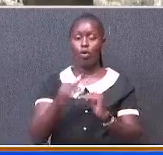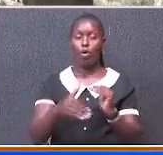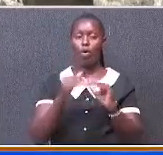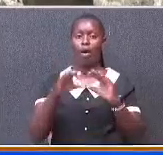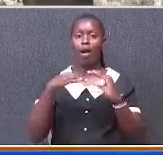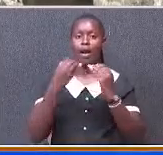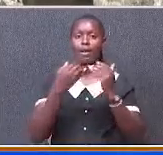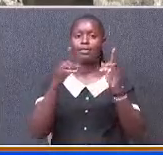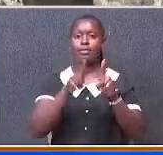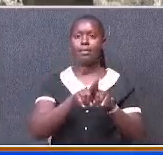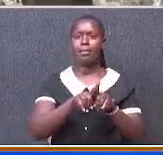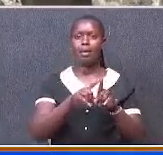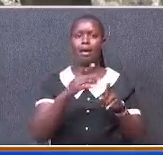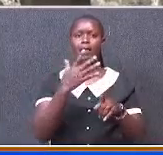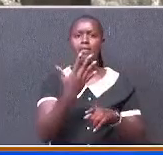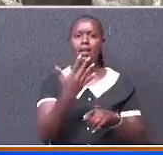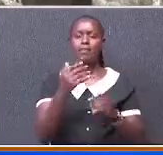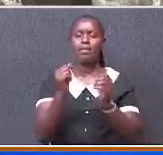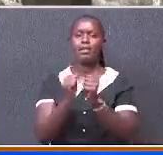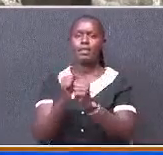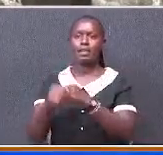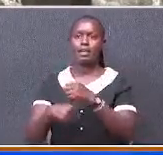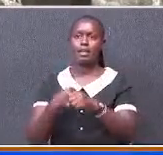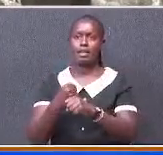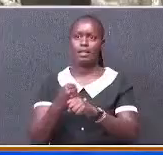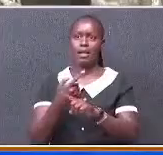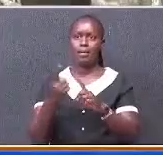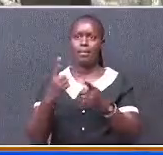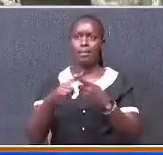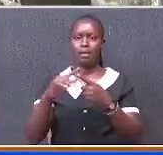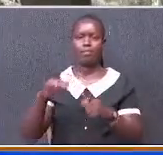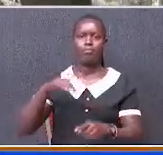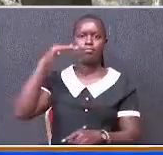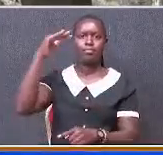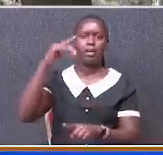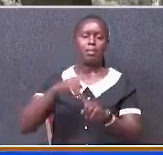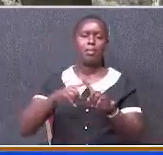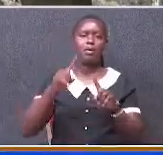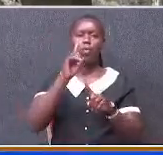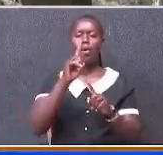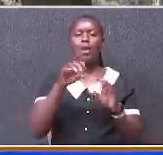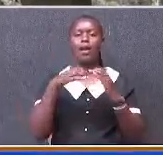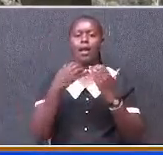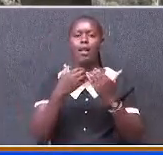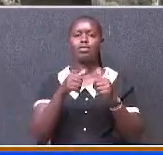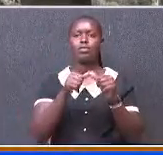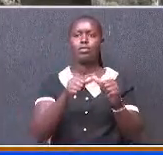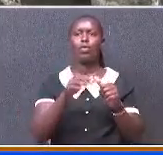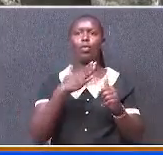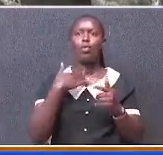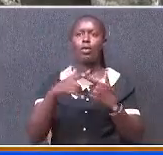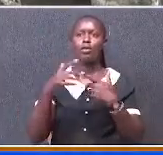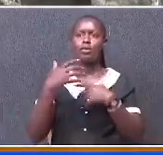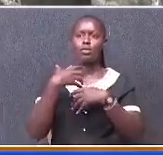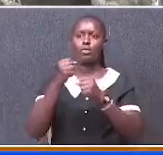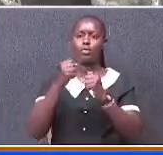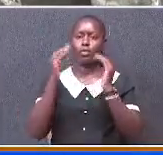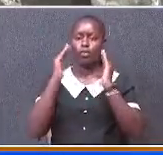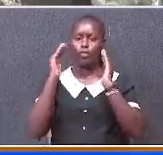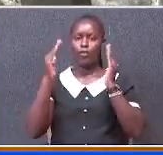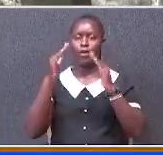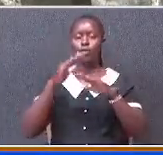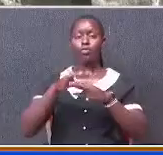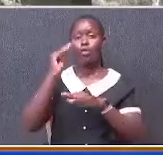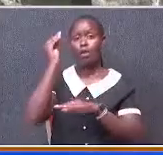5, miaka 10, mtu anakuwa mtu mzima na ako kwa darasa moja. Ningependa waangalie stakeholders, waangalie haya